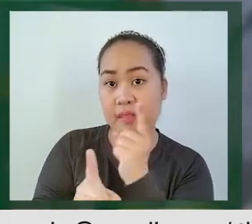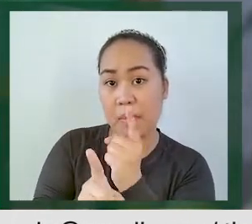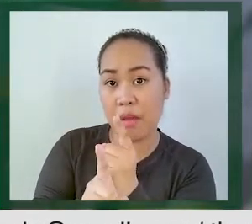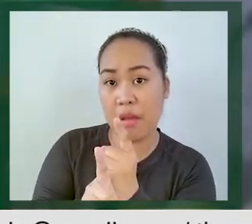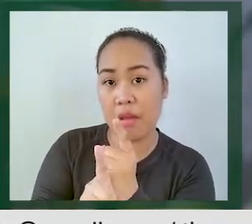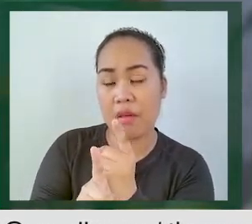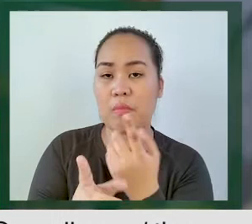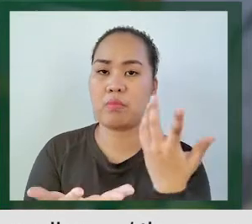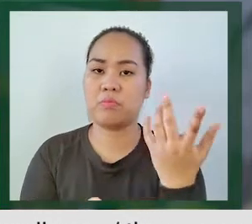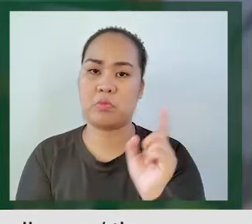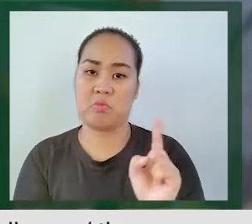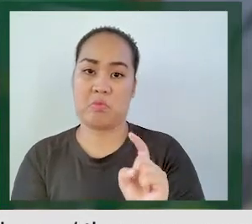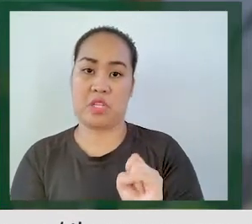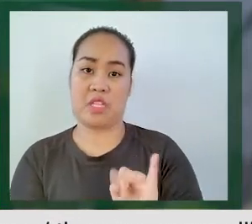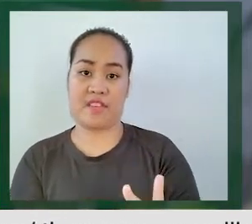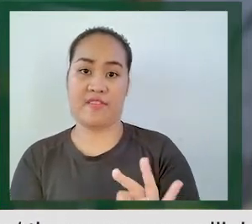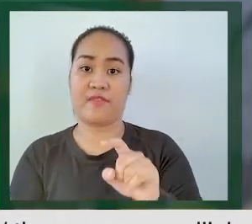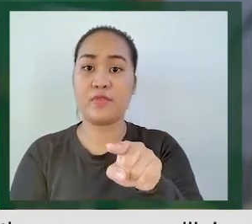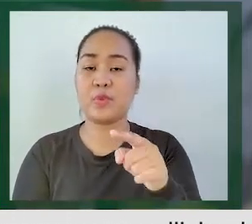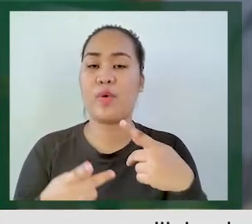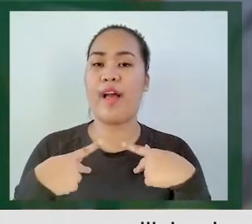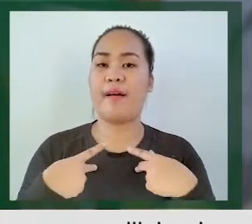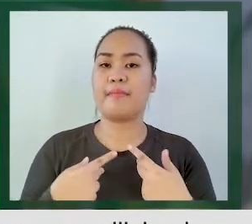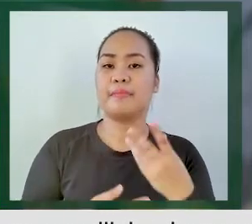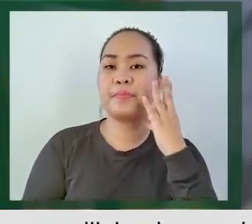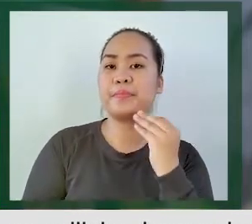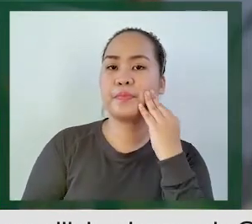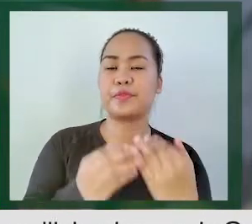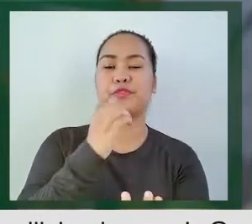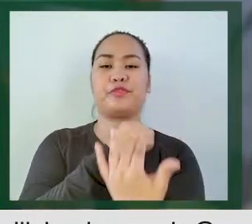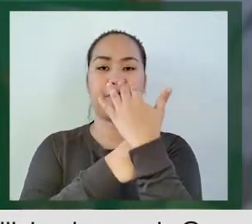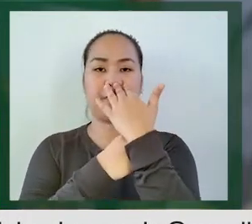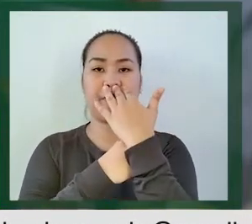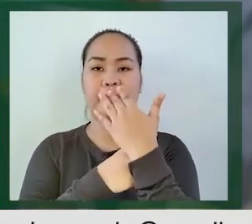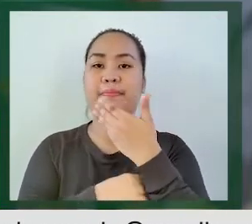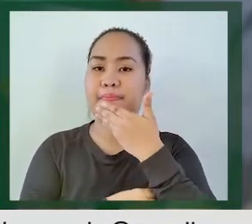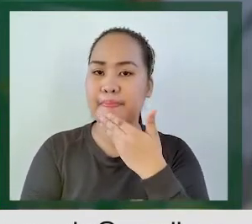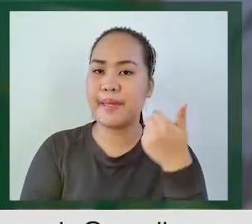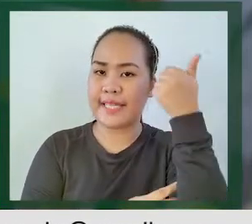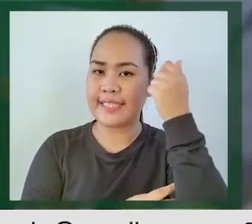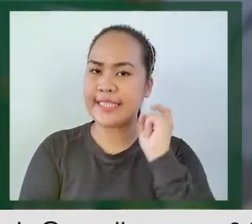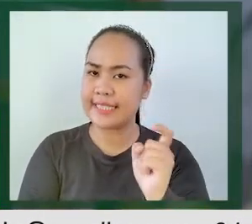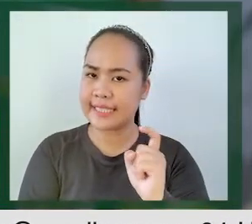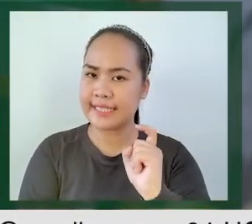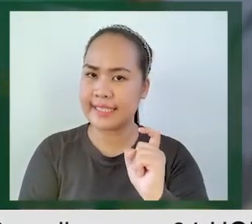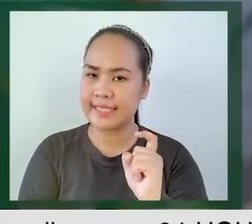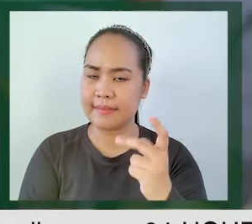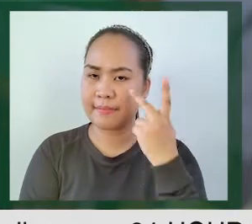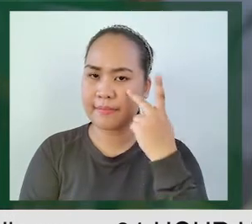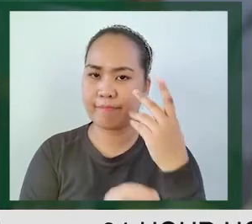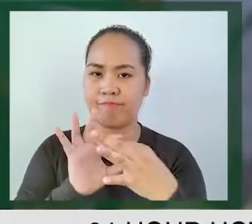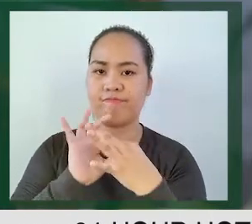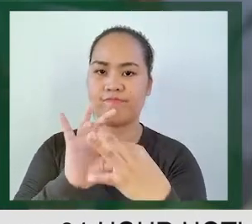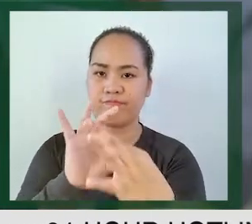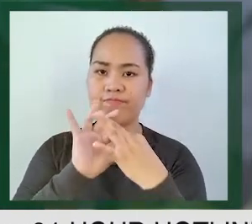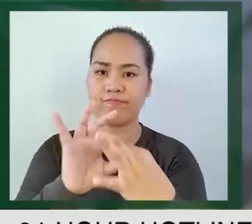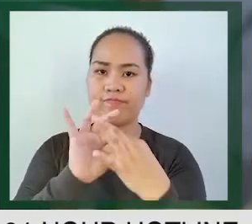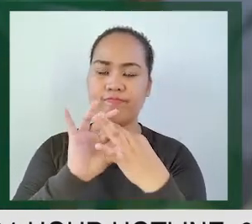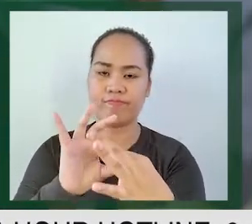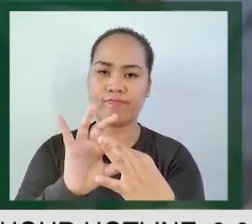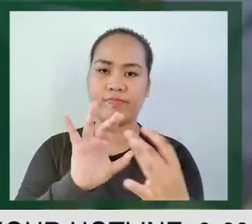madali ang inyong cooperation at coordination sa ating mga contact tracers,